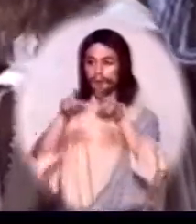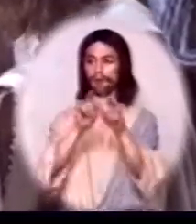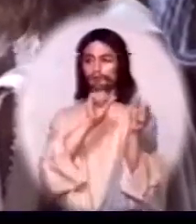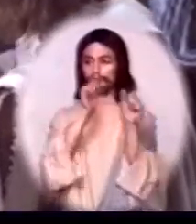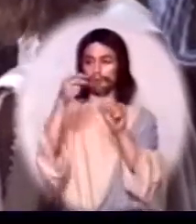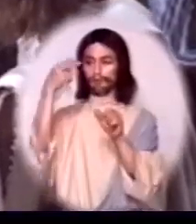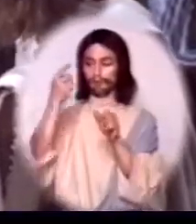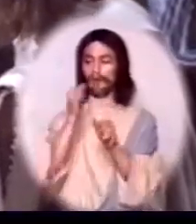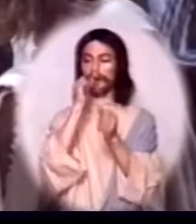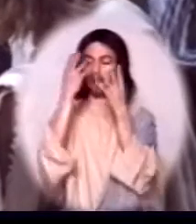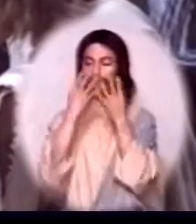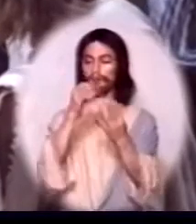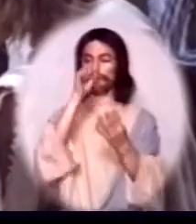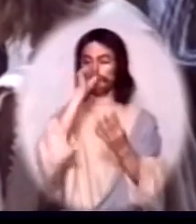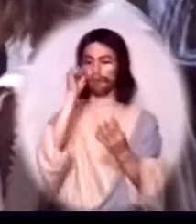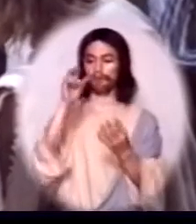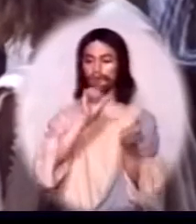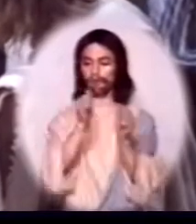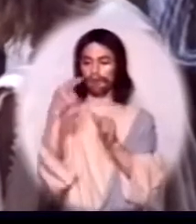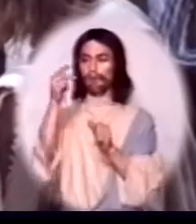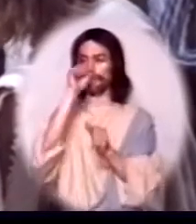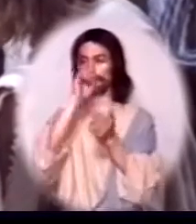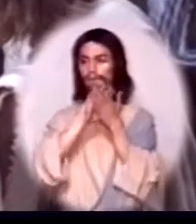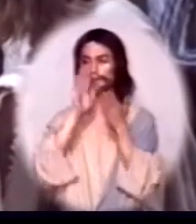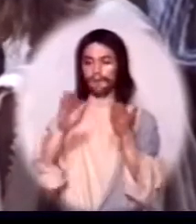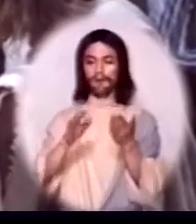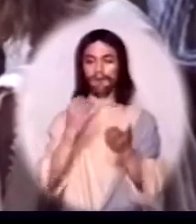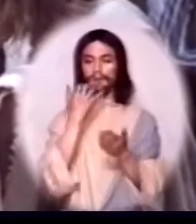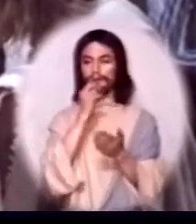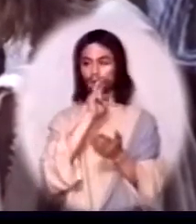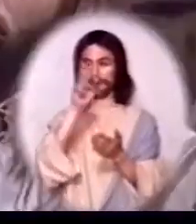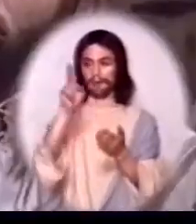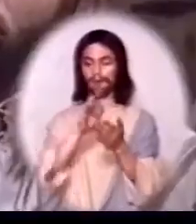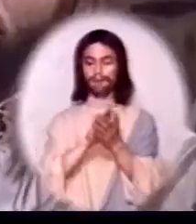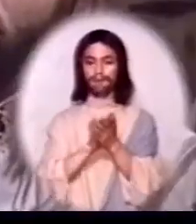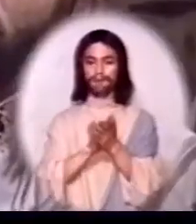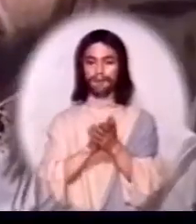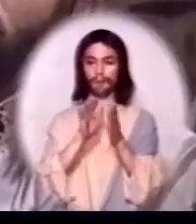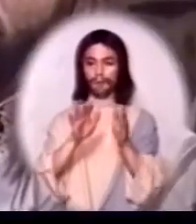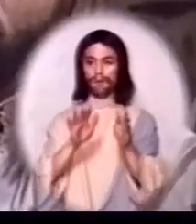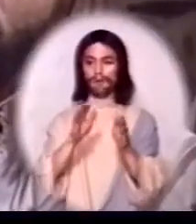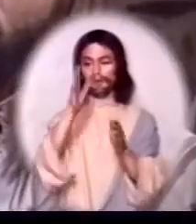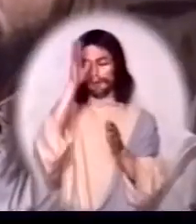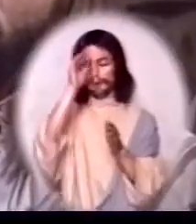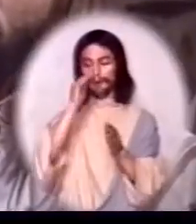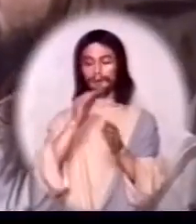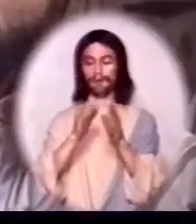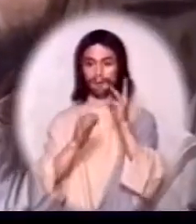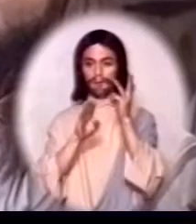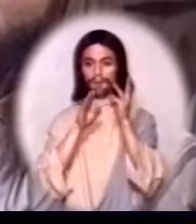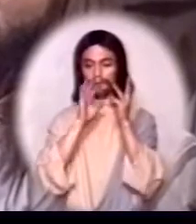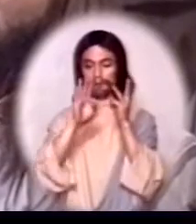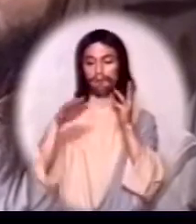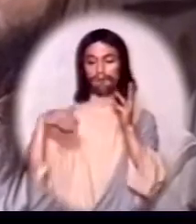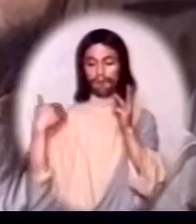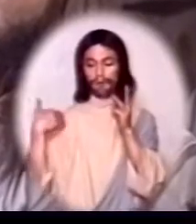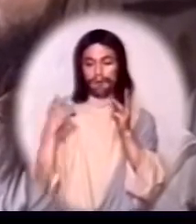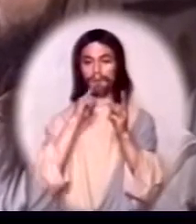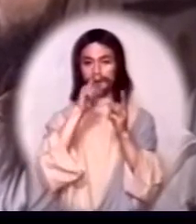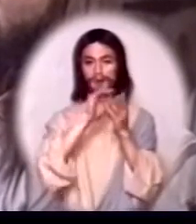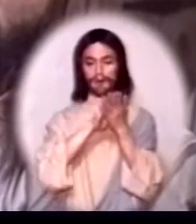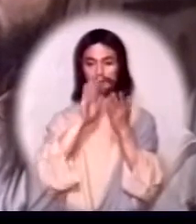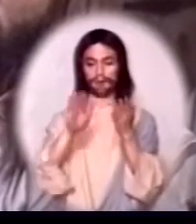주와 함께라면 감옥에 가도 좋고 죽어도 좋습니다. 베드로야, 오늘 닭이 울기 전에 네가 세 번